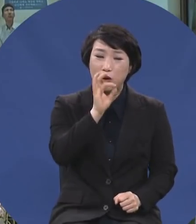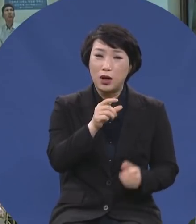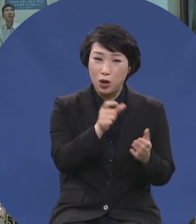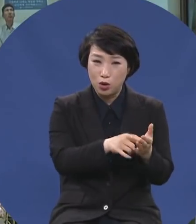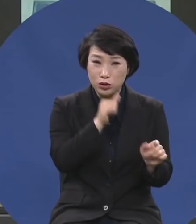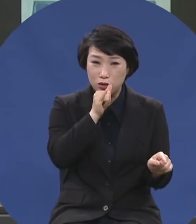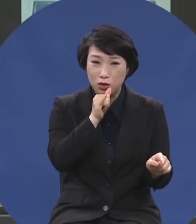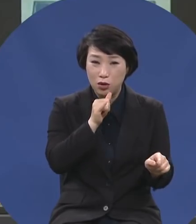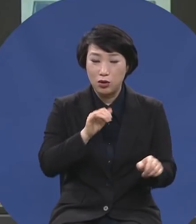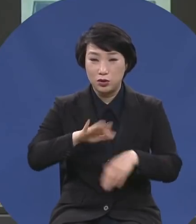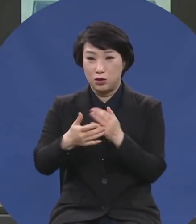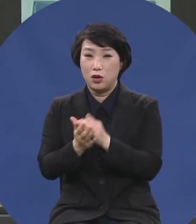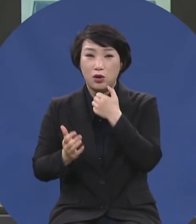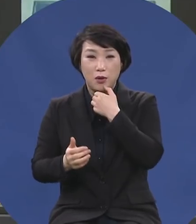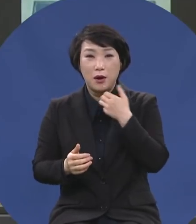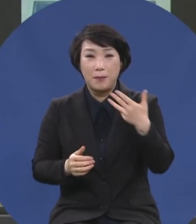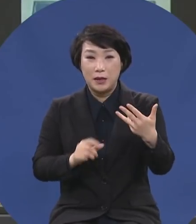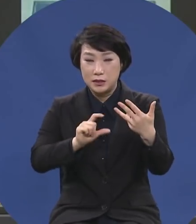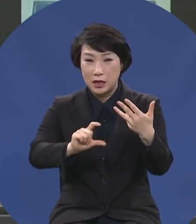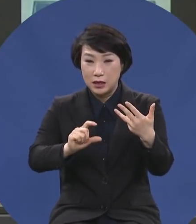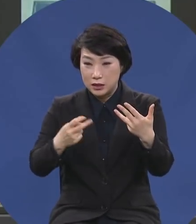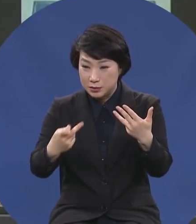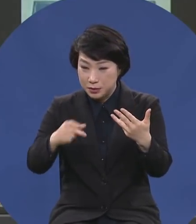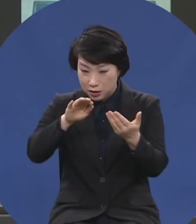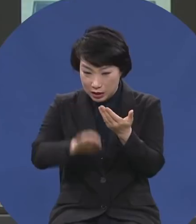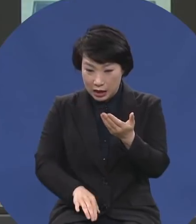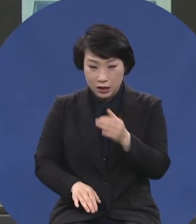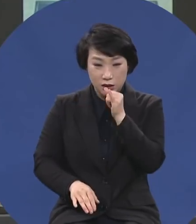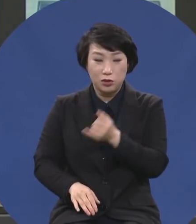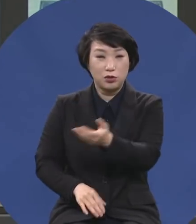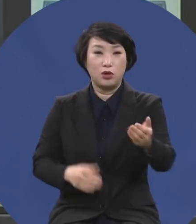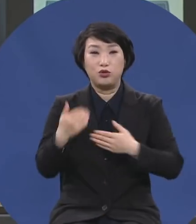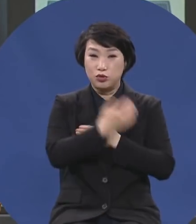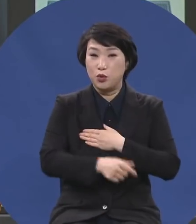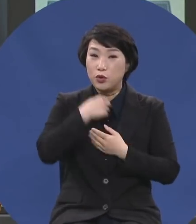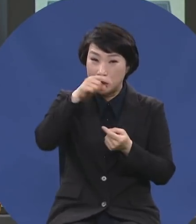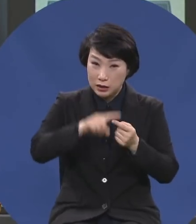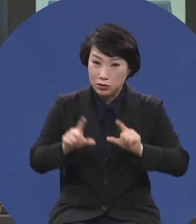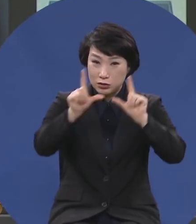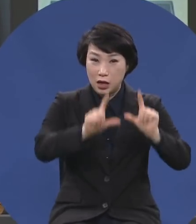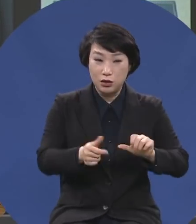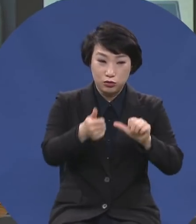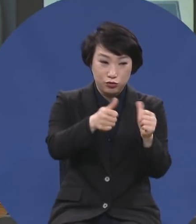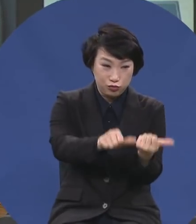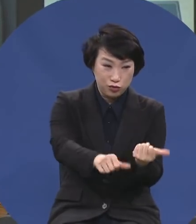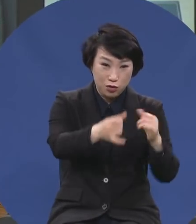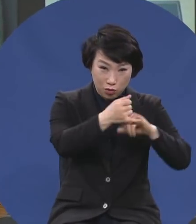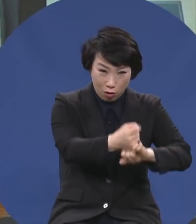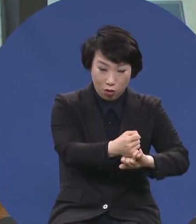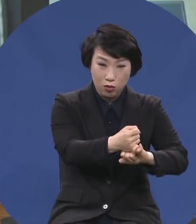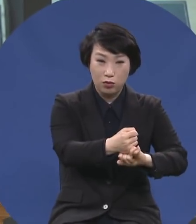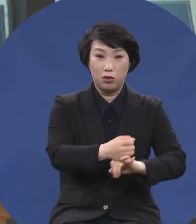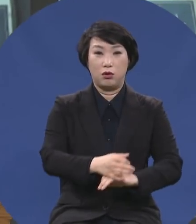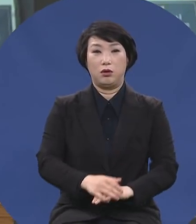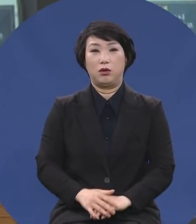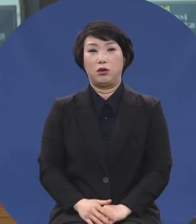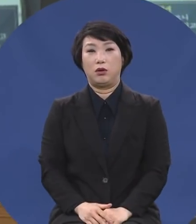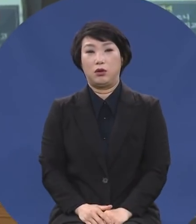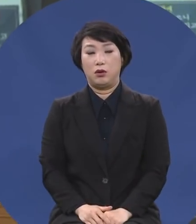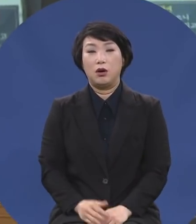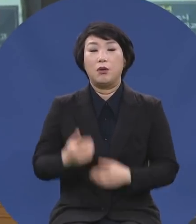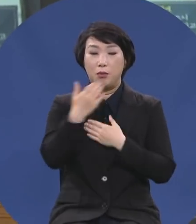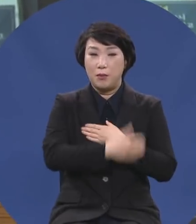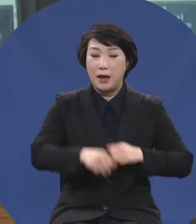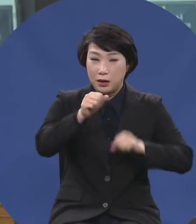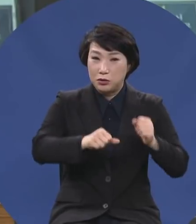했죠. 로마서 8장 12절 이하에 너희가 육신대로 살면 반드시 죽을 것이로되